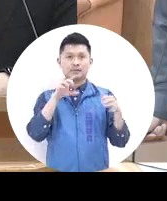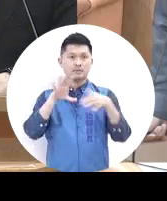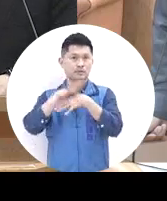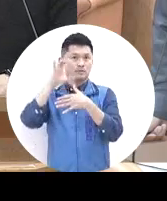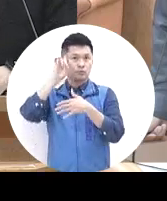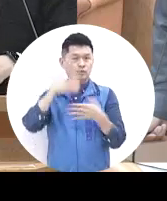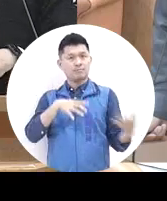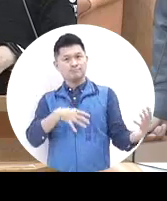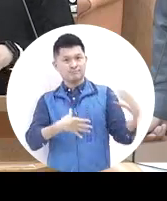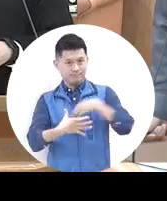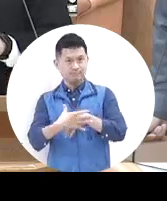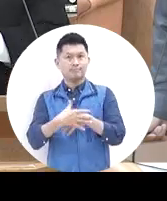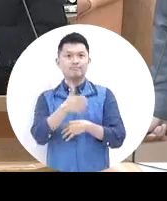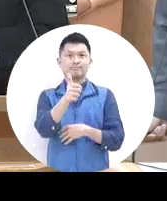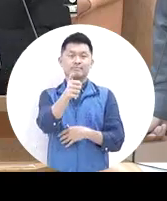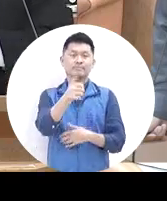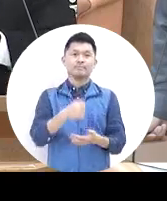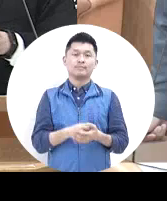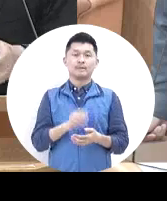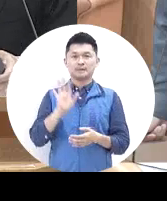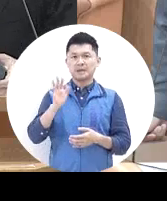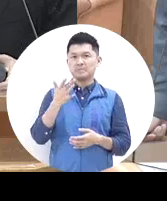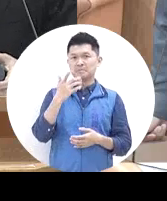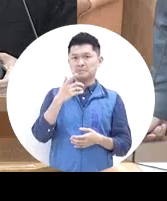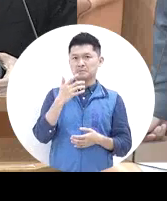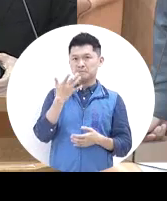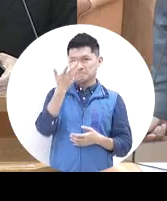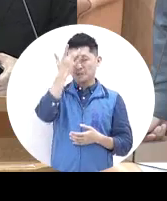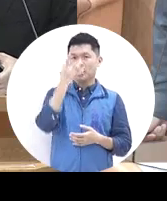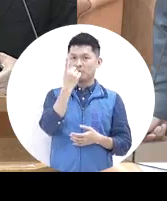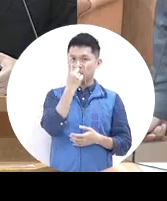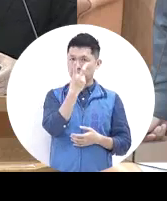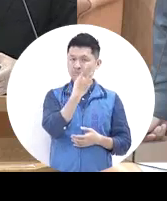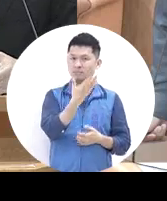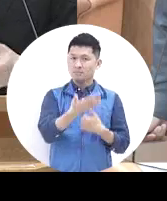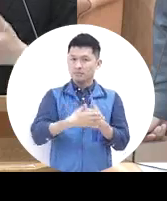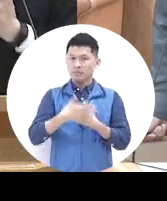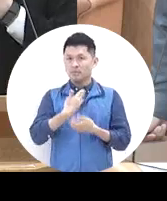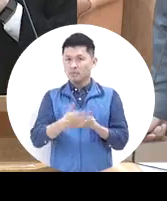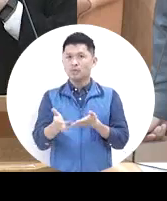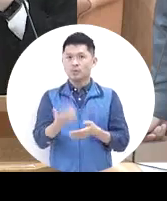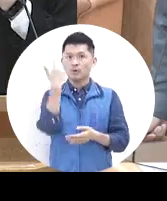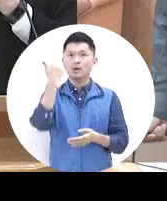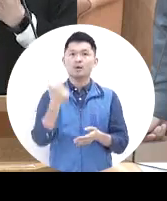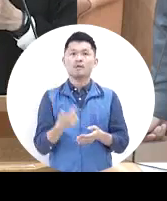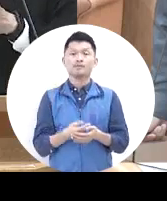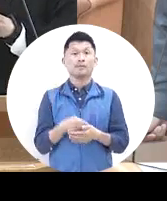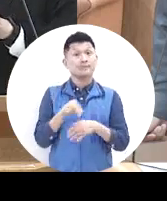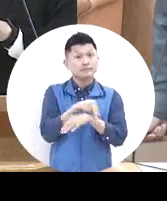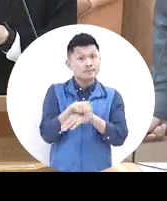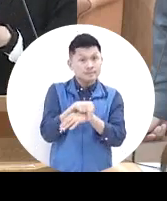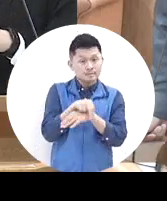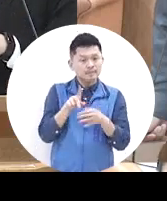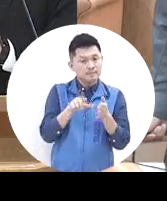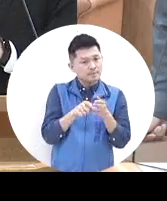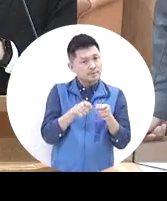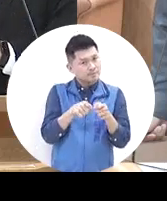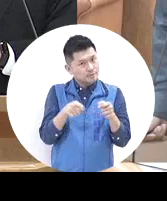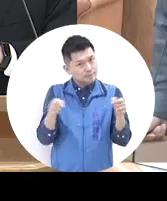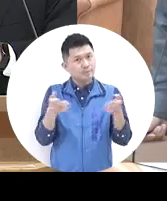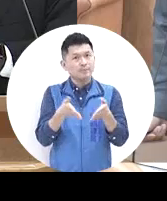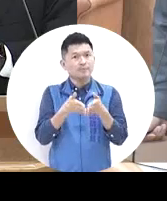呢，现在有一些问题哦，可能要麻烦您赶快来解决，因为我知道要设计需要一段时间，但是